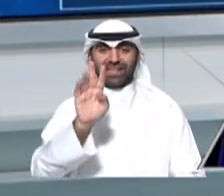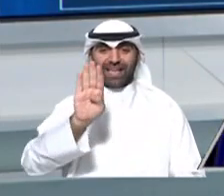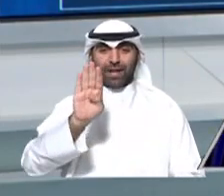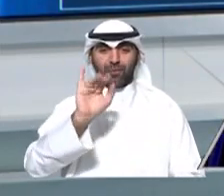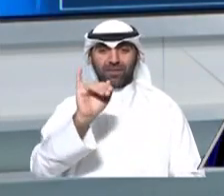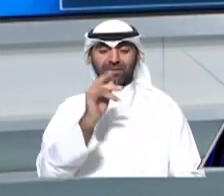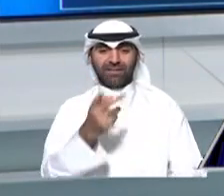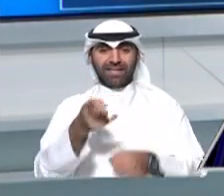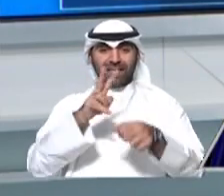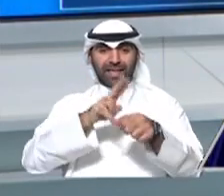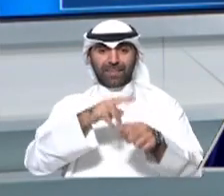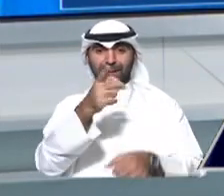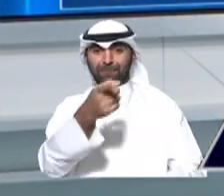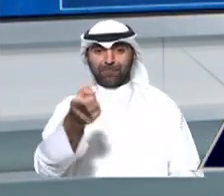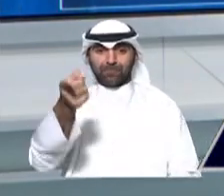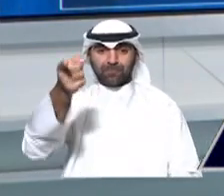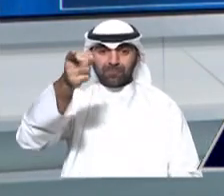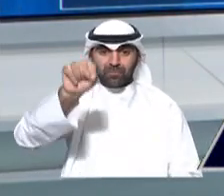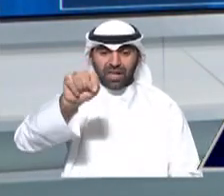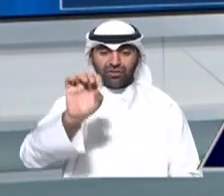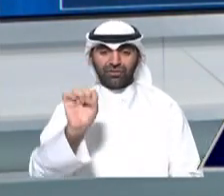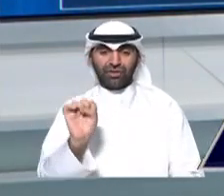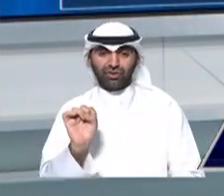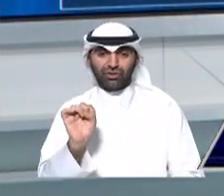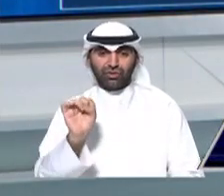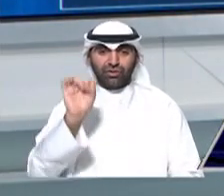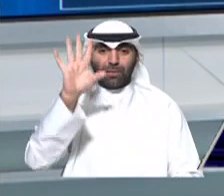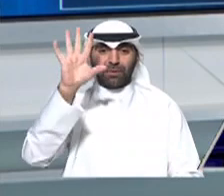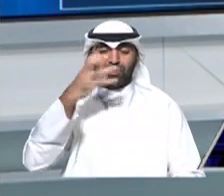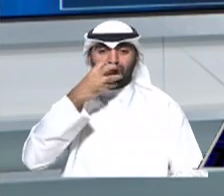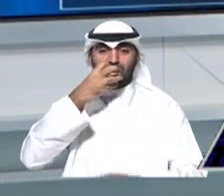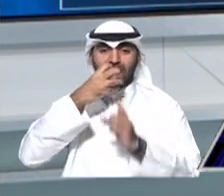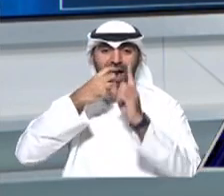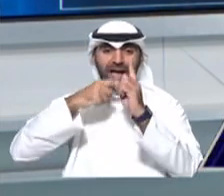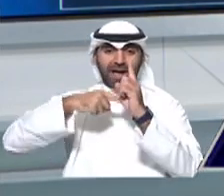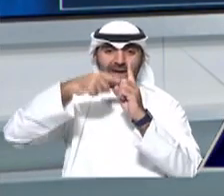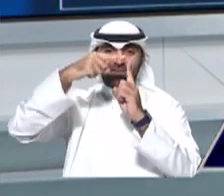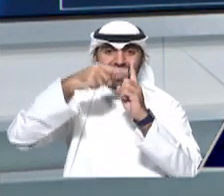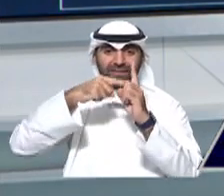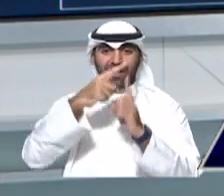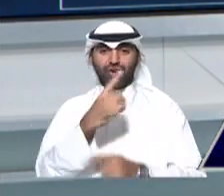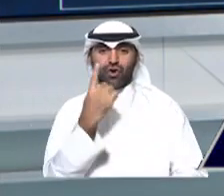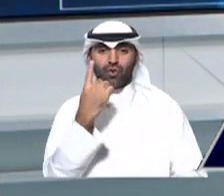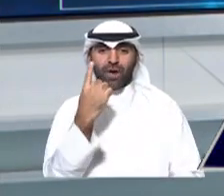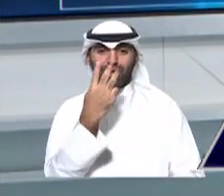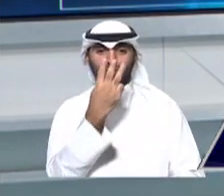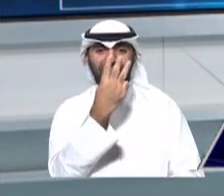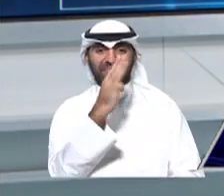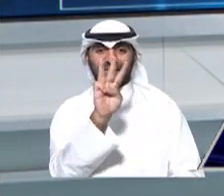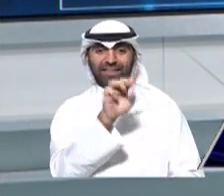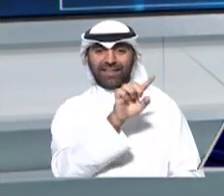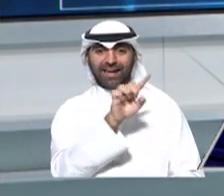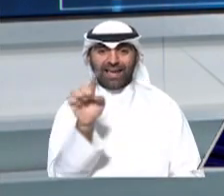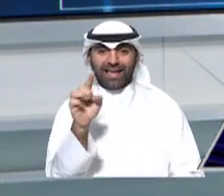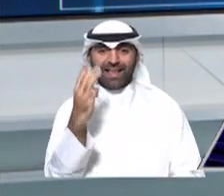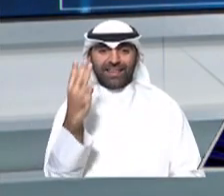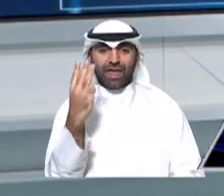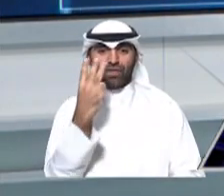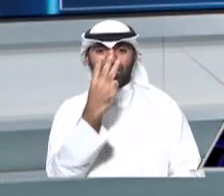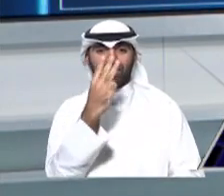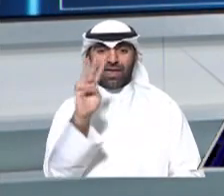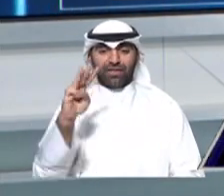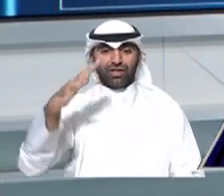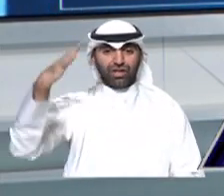الغد، مع أيضا درجات حرارة تتفاوت ما بين 31 و 33 درجة مئوية، أجواء راح تكون